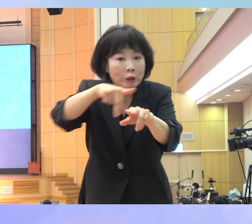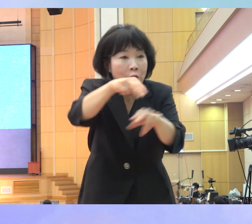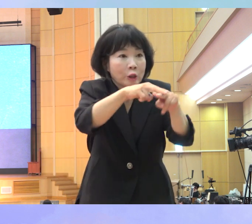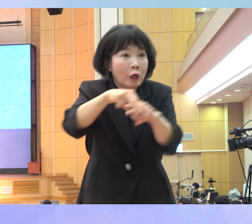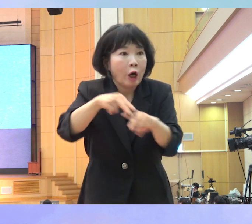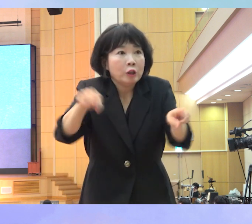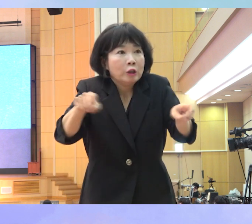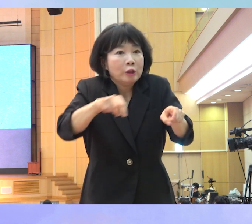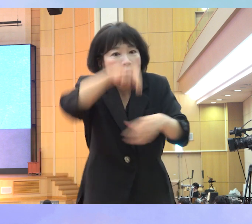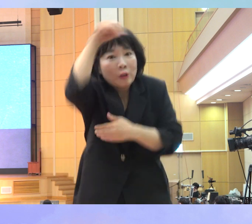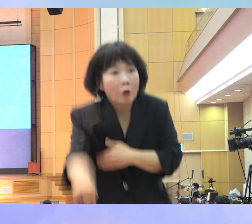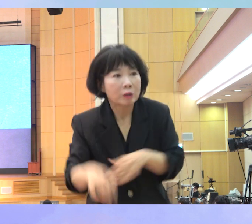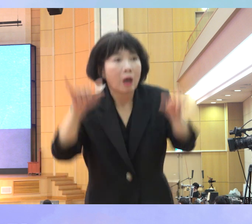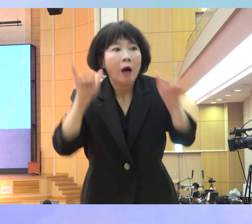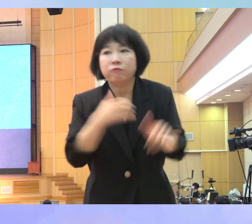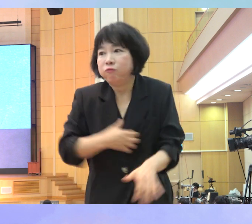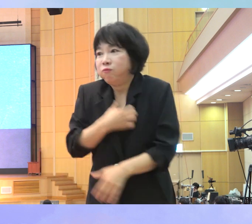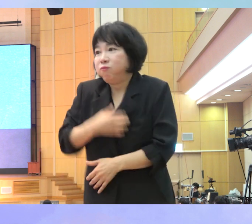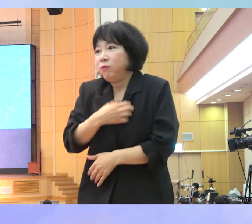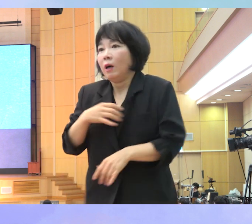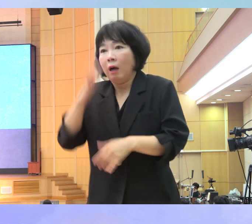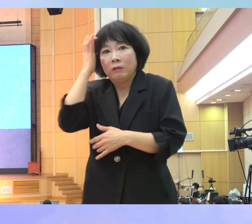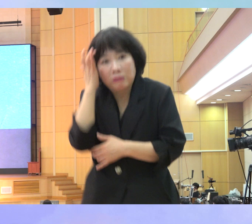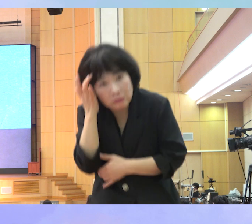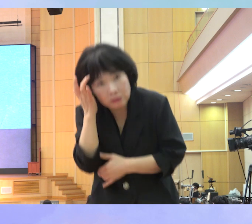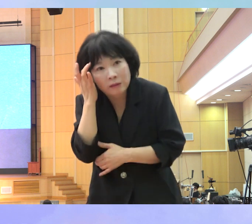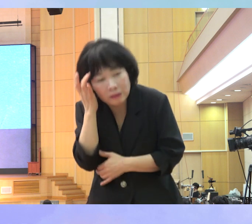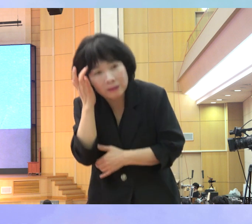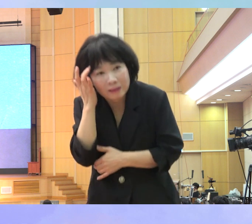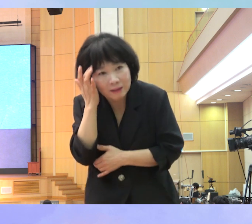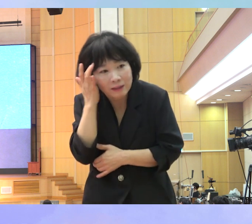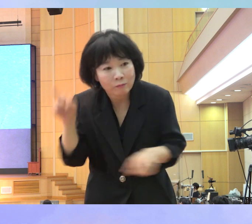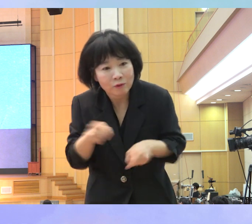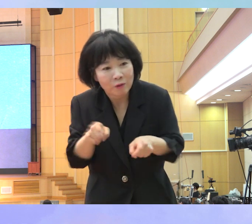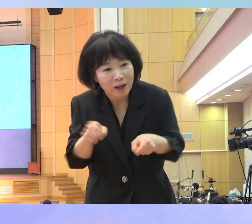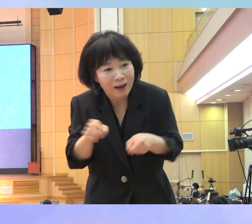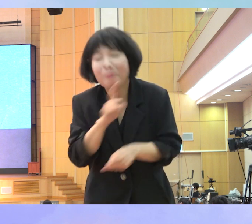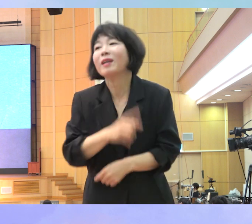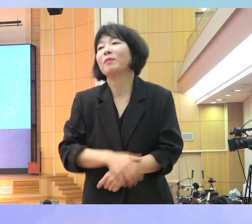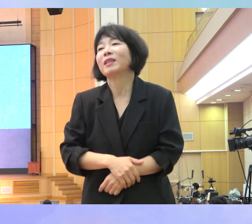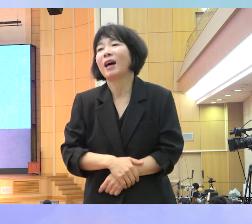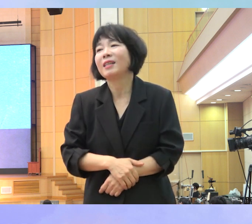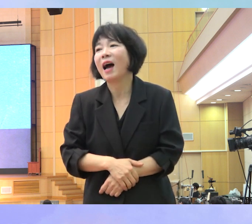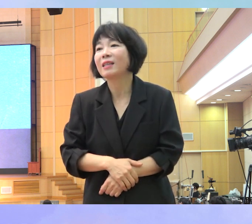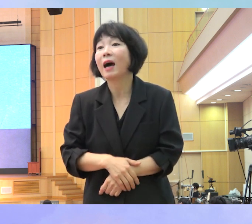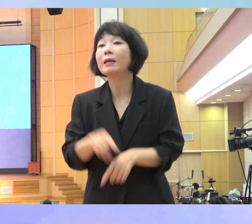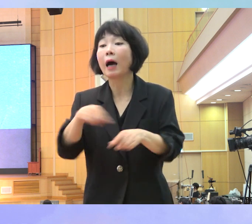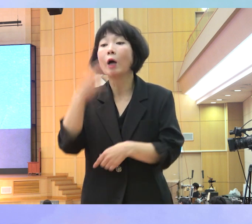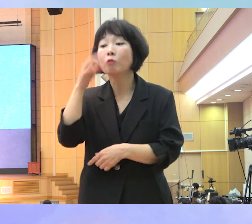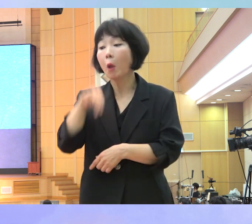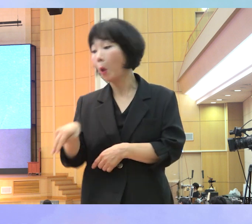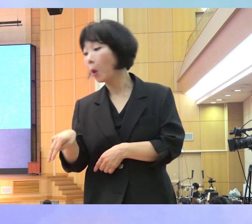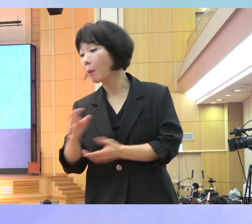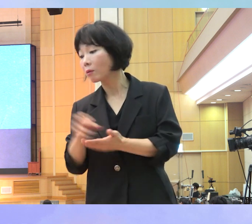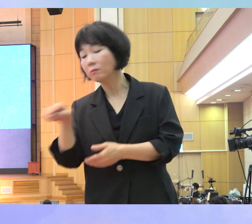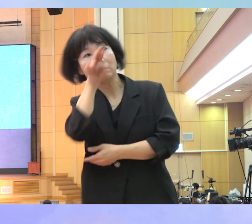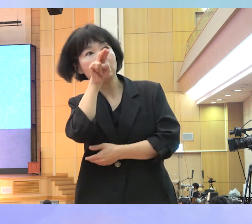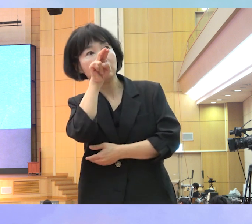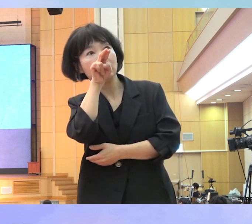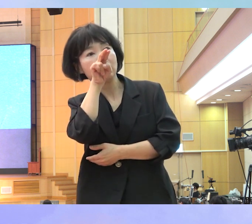그리고 이제 거의 한 중간쯤 갔을 때부터는 앞만 보고 가 하면서 앞만 보고 이렇게 뚜벅뚜벅 간 적이